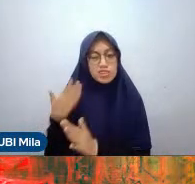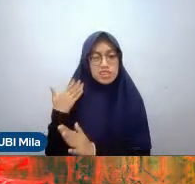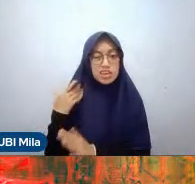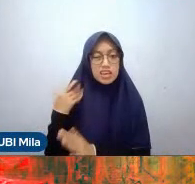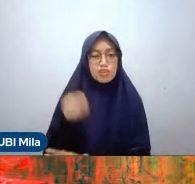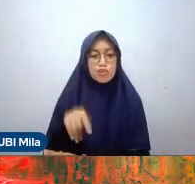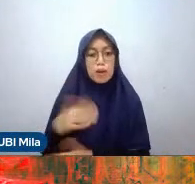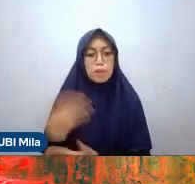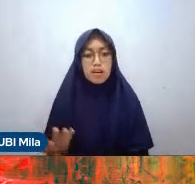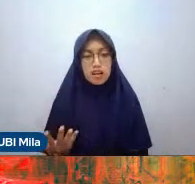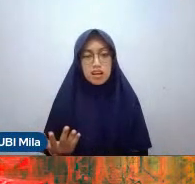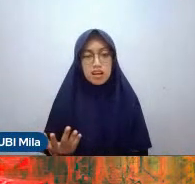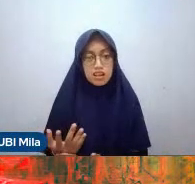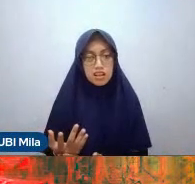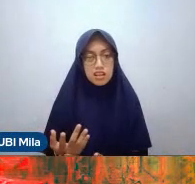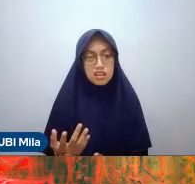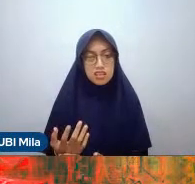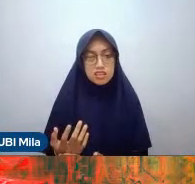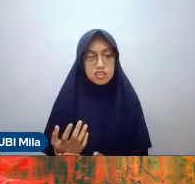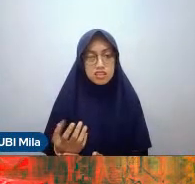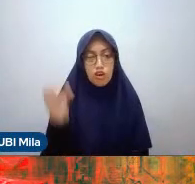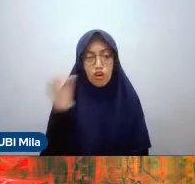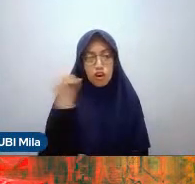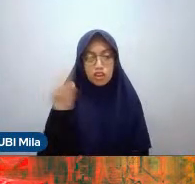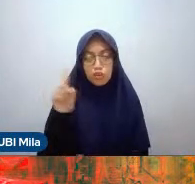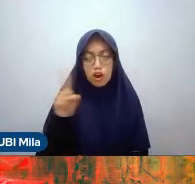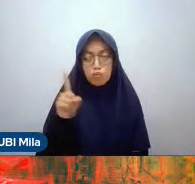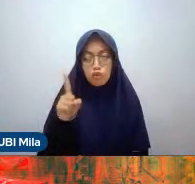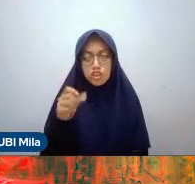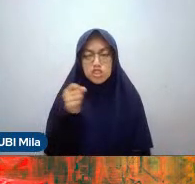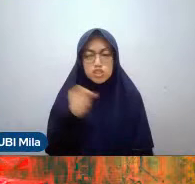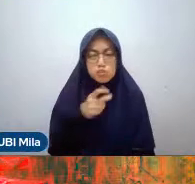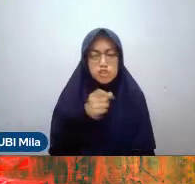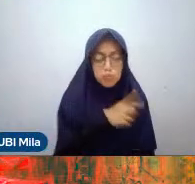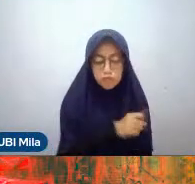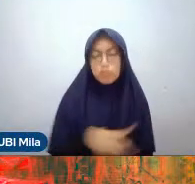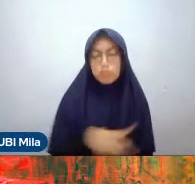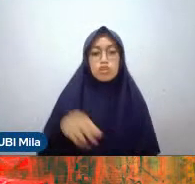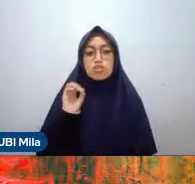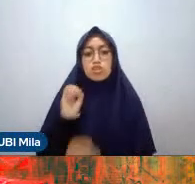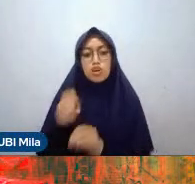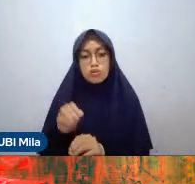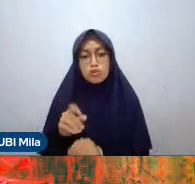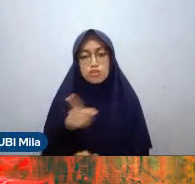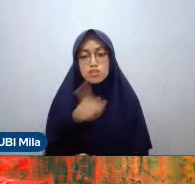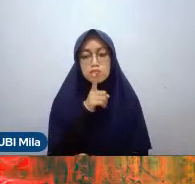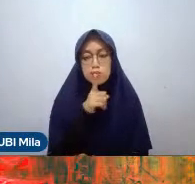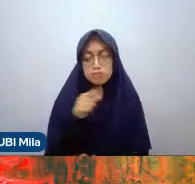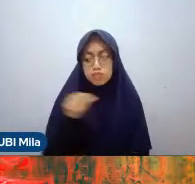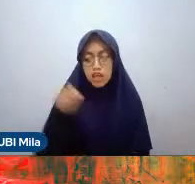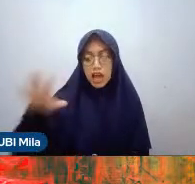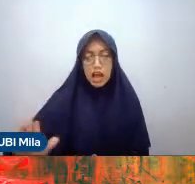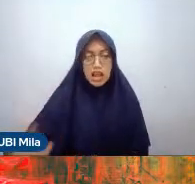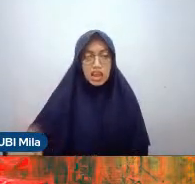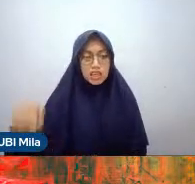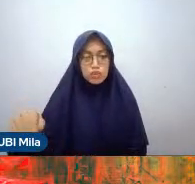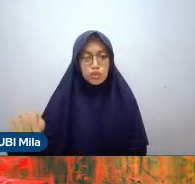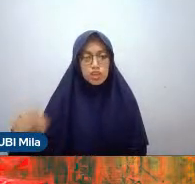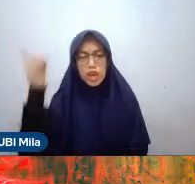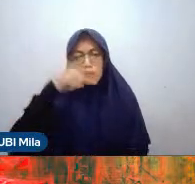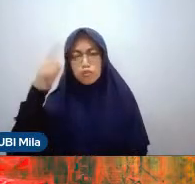itu kita nggak boleh tergesa-gesa menasihati mereka. Karena mereka sedang emosi, kita nasihati itu nggak akan masuk gitu